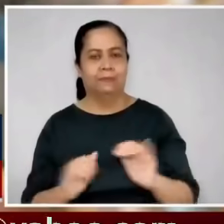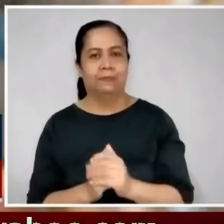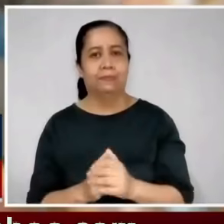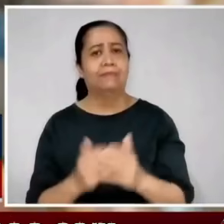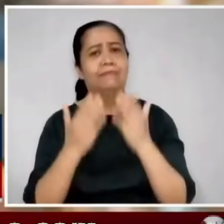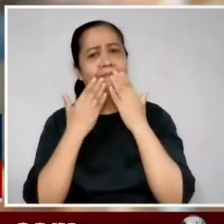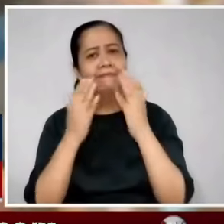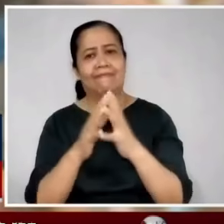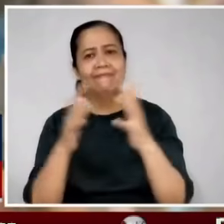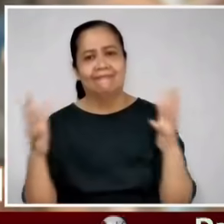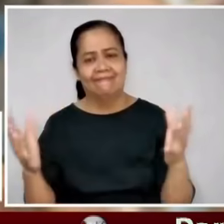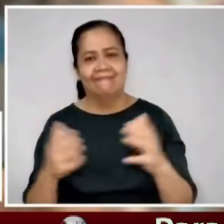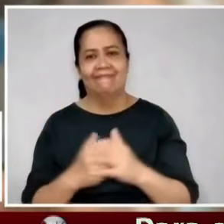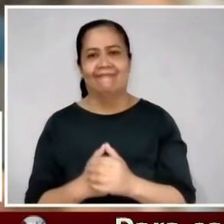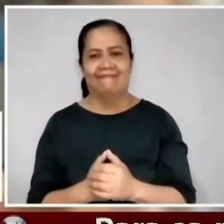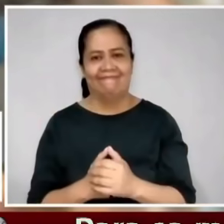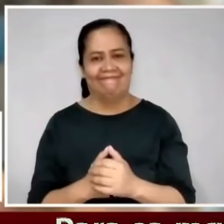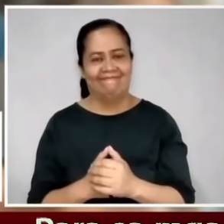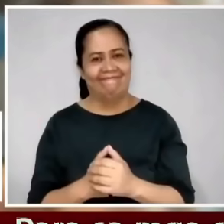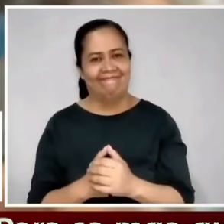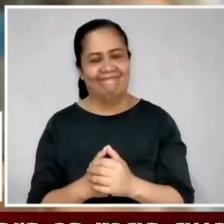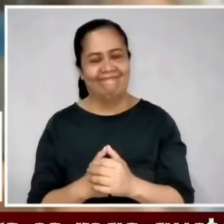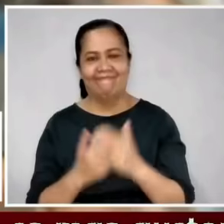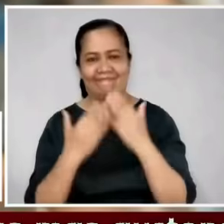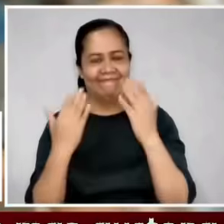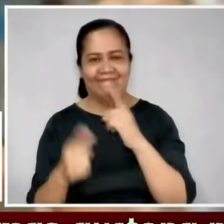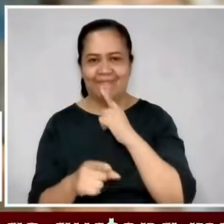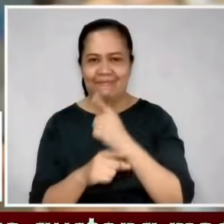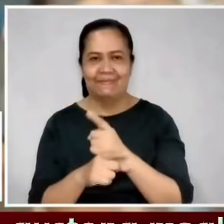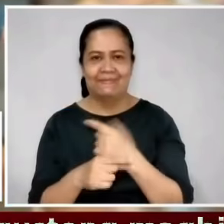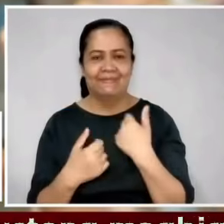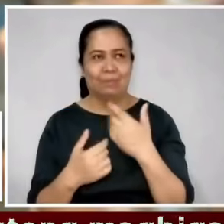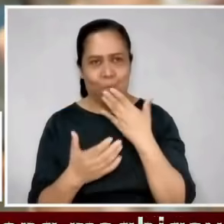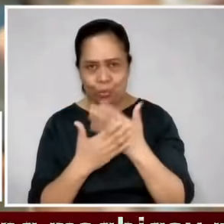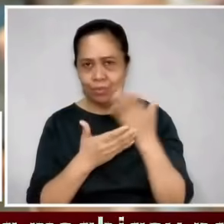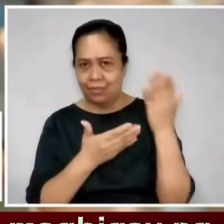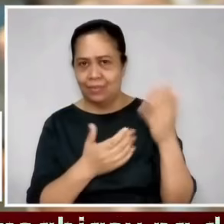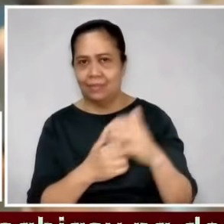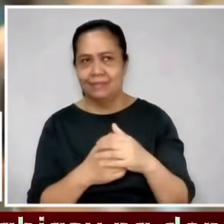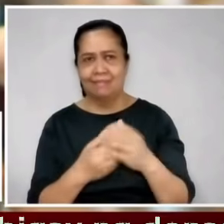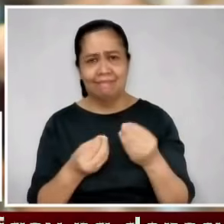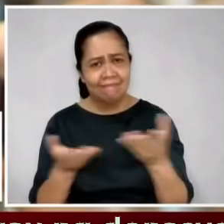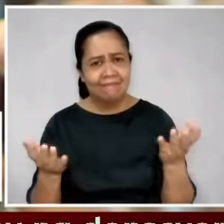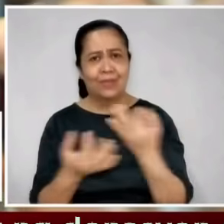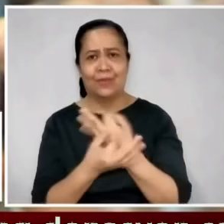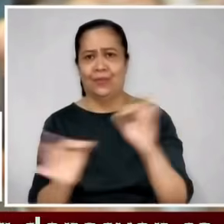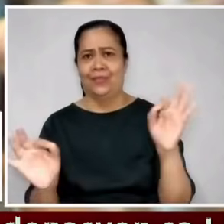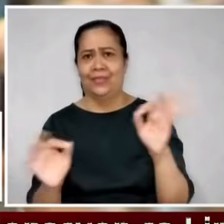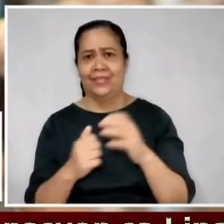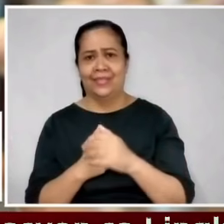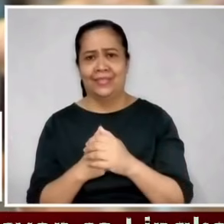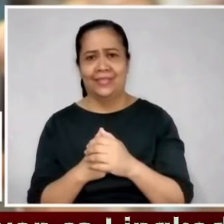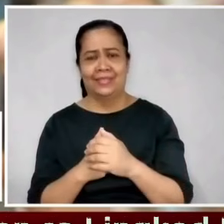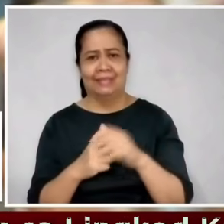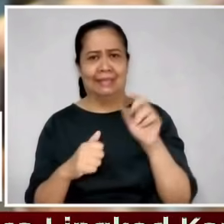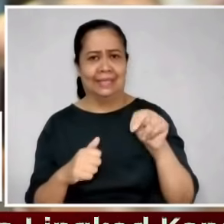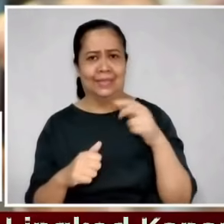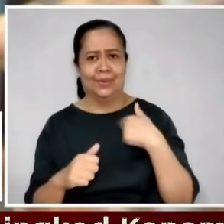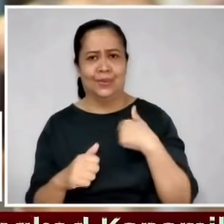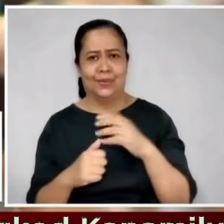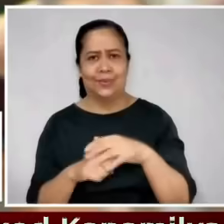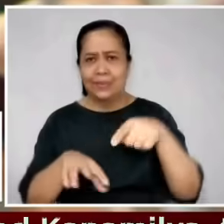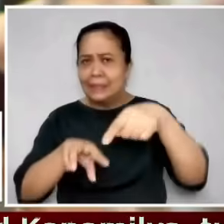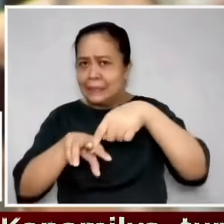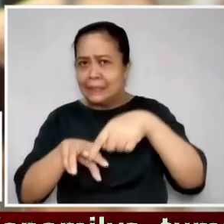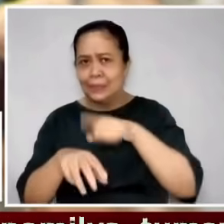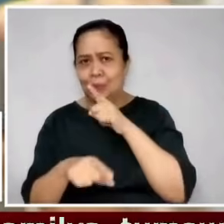po. Sa talaga, buti pa sila. Mayroon na, nalibre ako ng kailangan ko. Chinilas na, ano